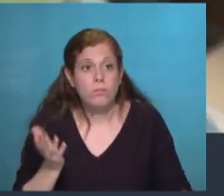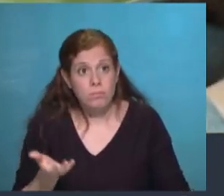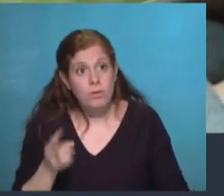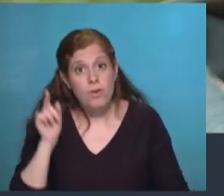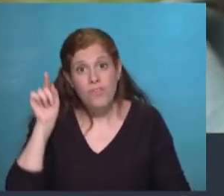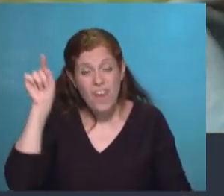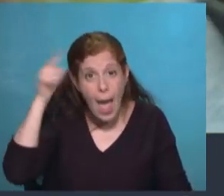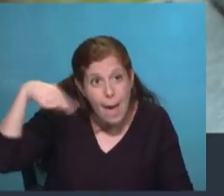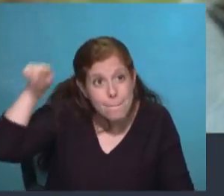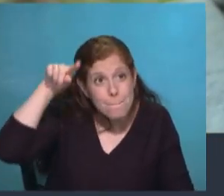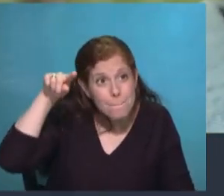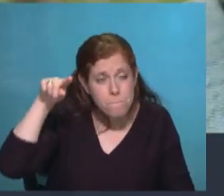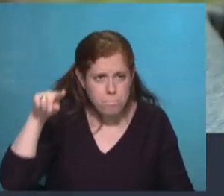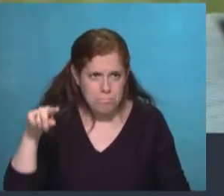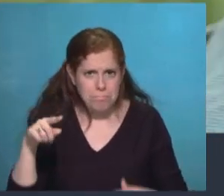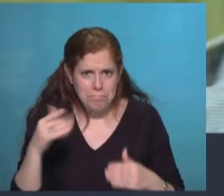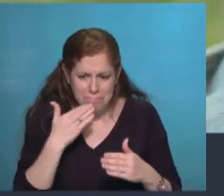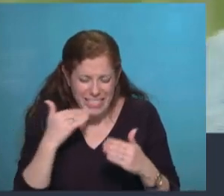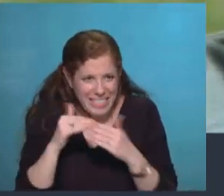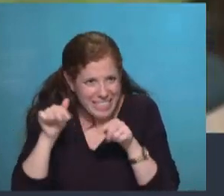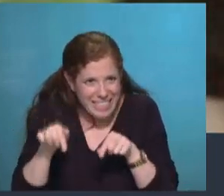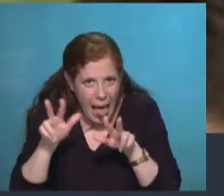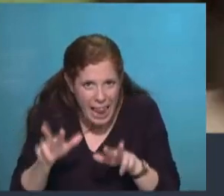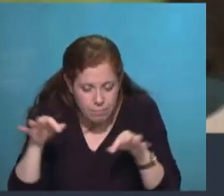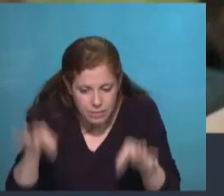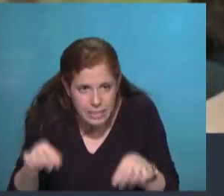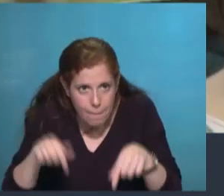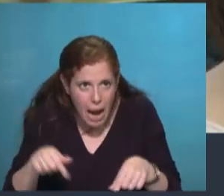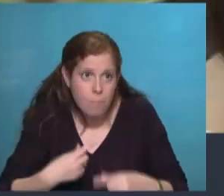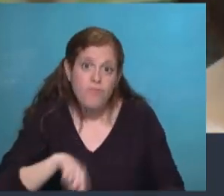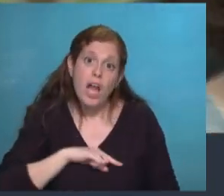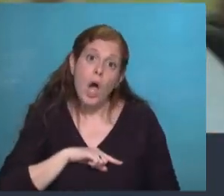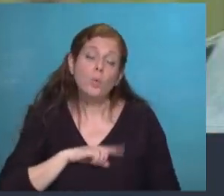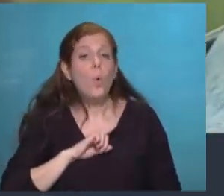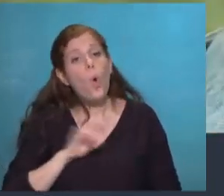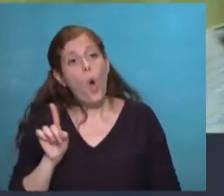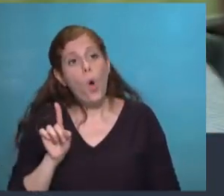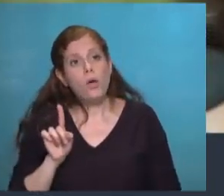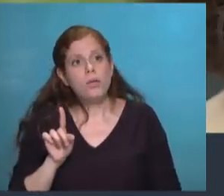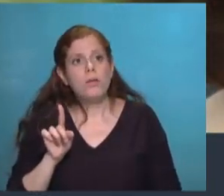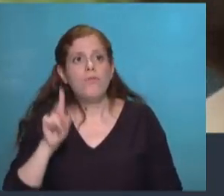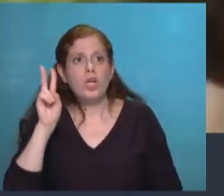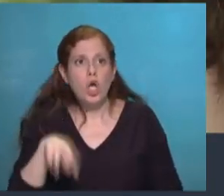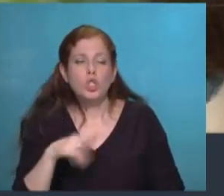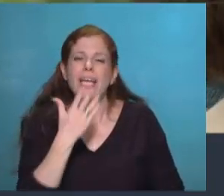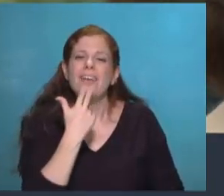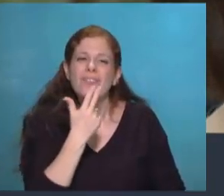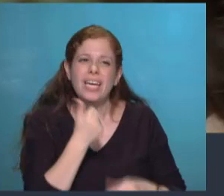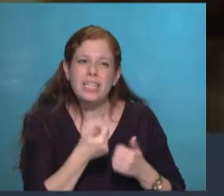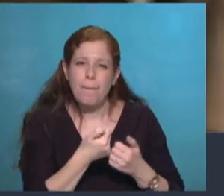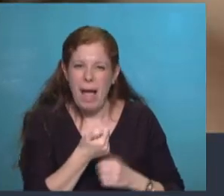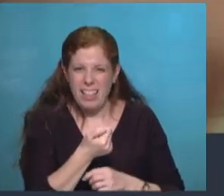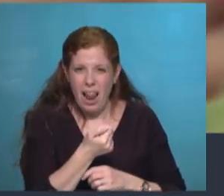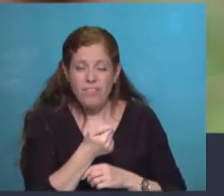והם צברים והם ישראלים ואנחנו לא. וכשיש עברית בטלוויזיה,